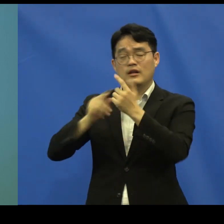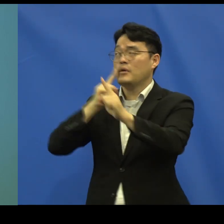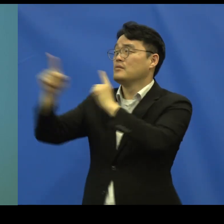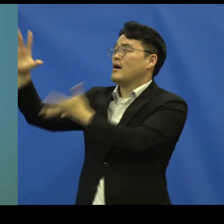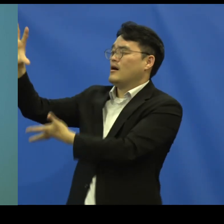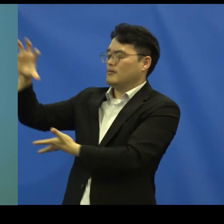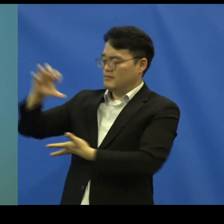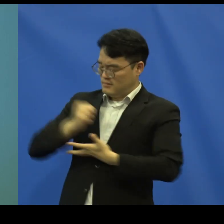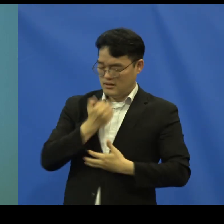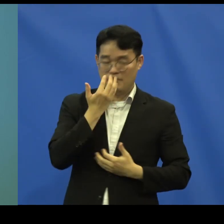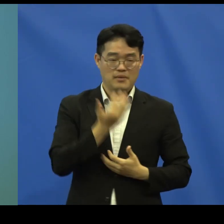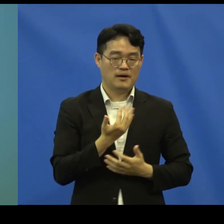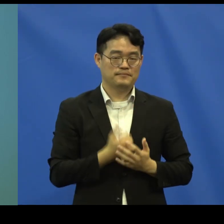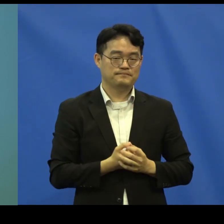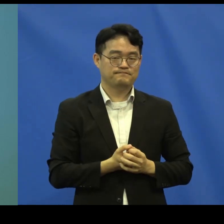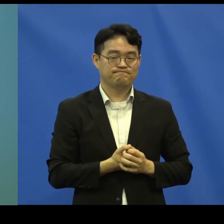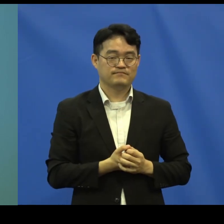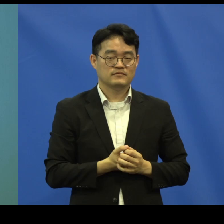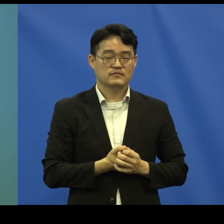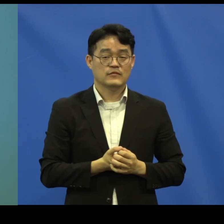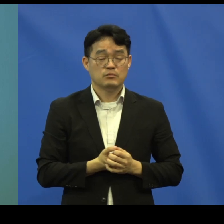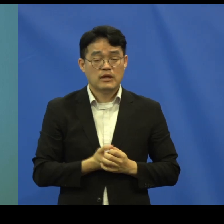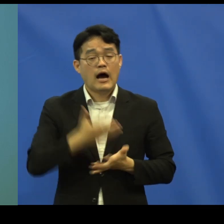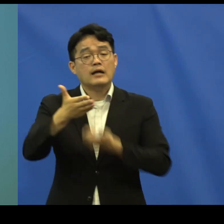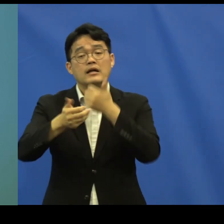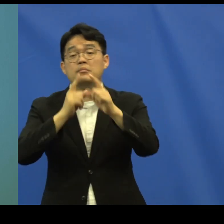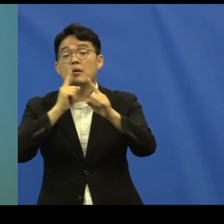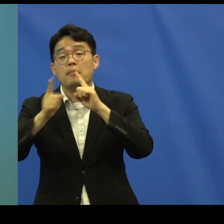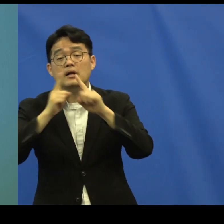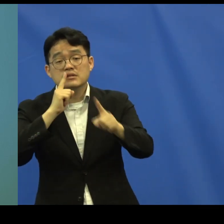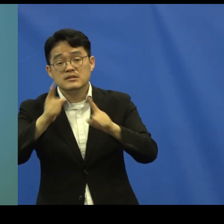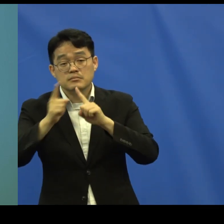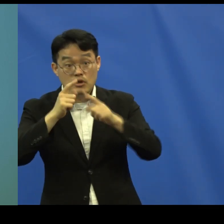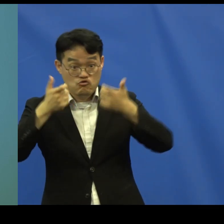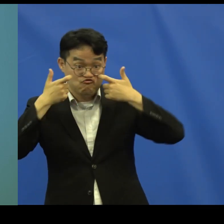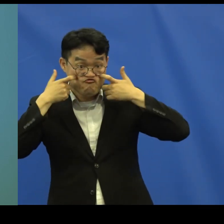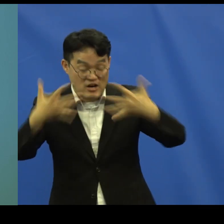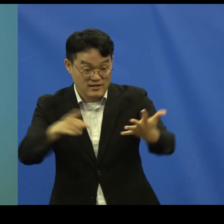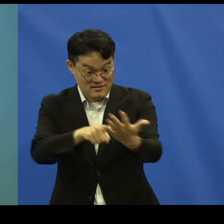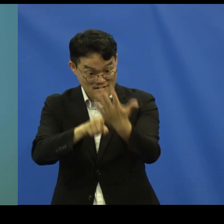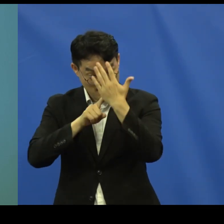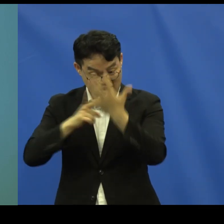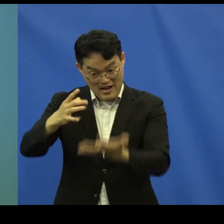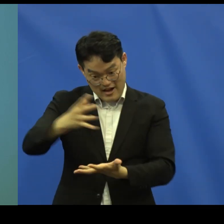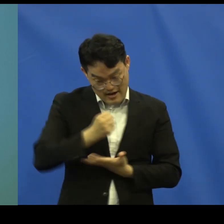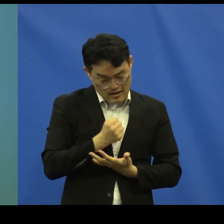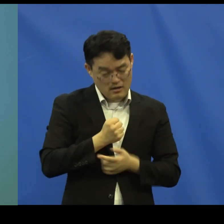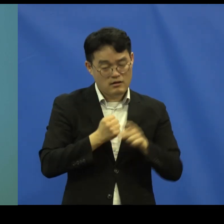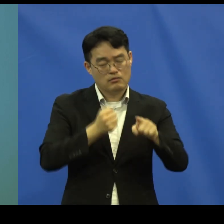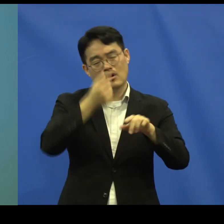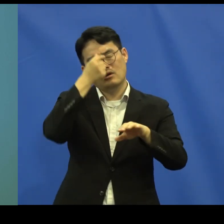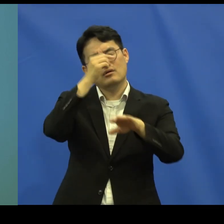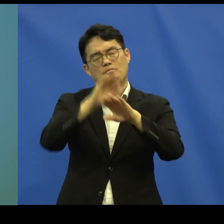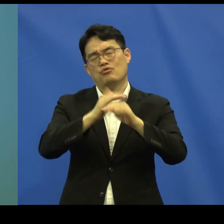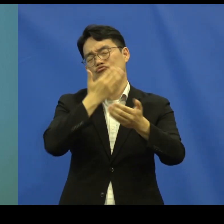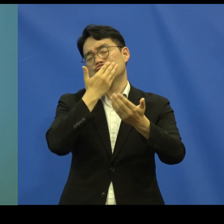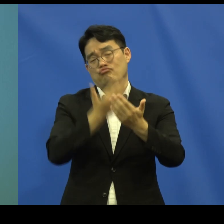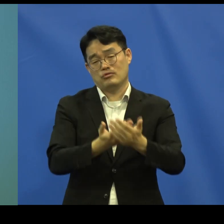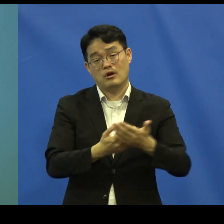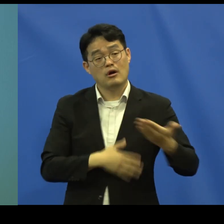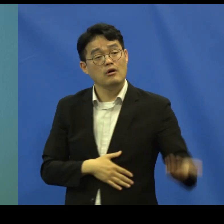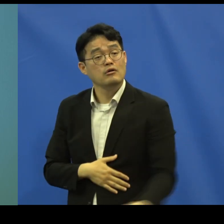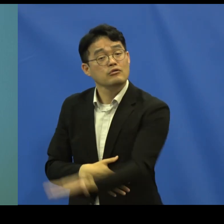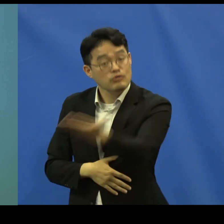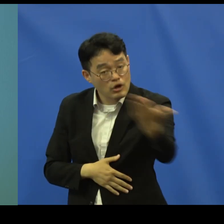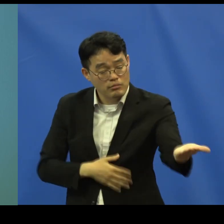이게 예배 중에 핵심입니다. 여러분들이 주일날 예배에 참여할 때마다 하나님의 음성이 큰 나팔 소리처럼